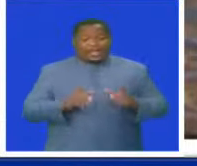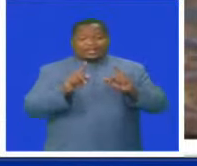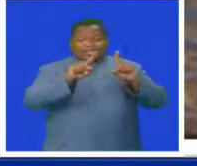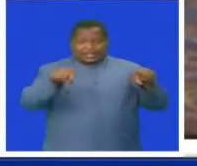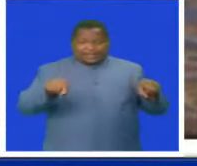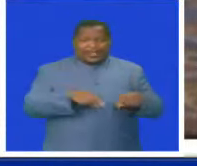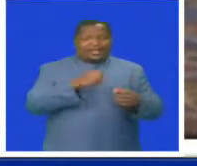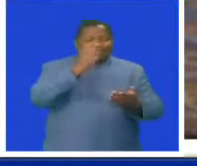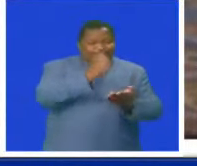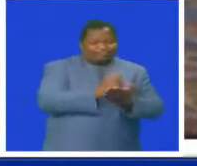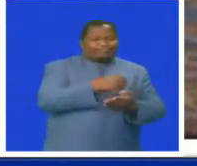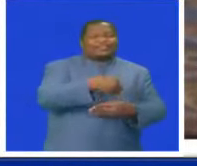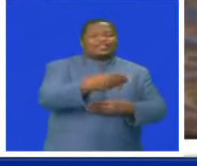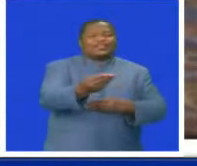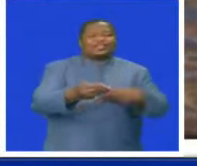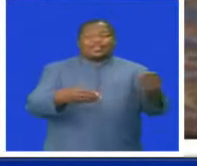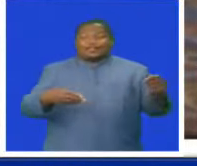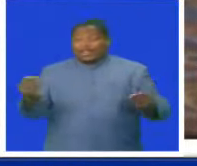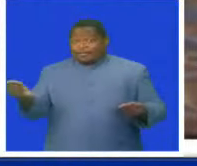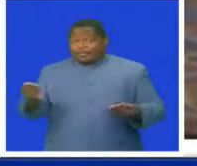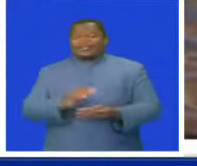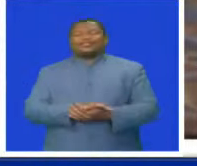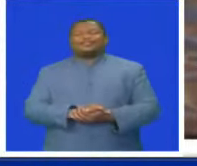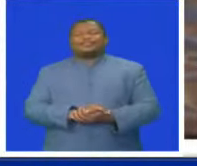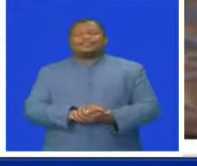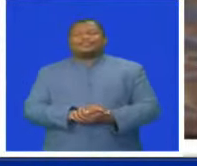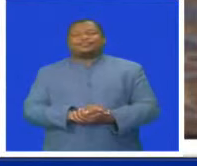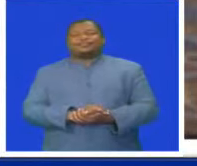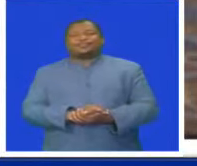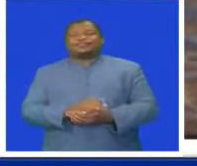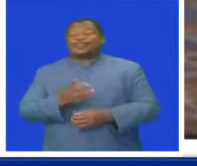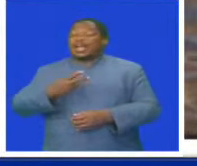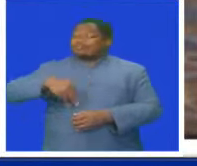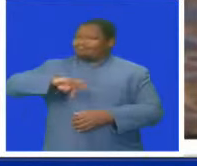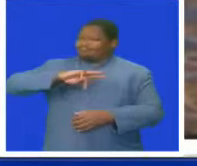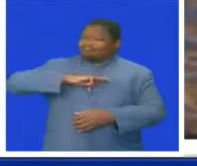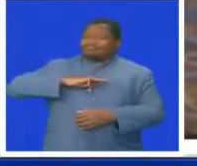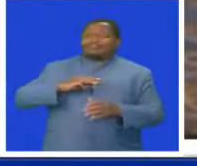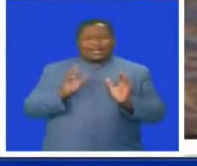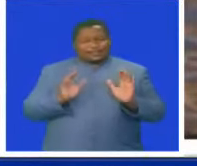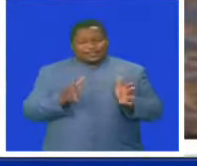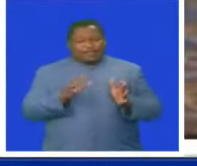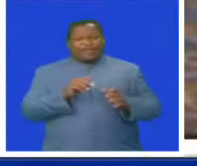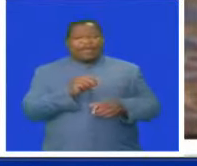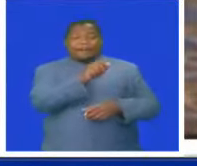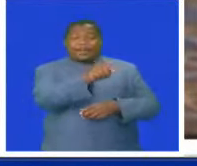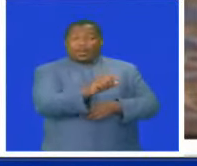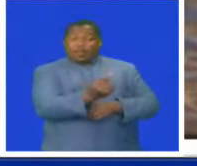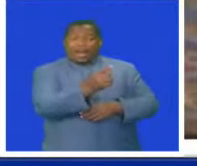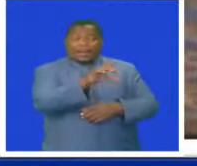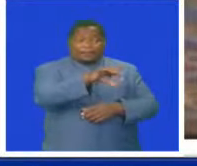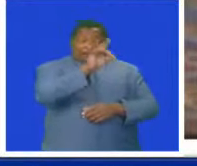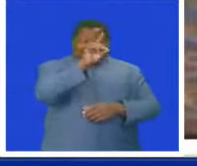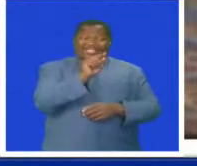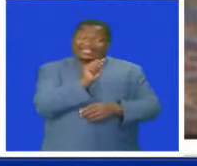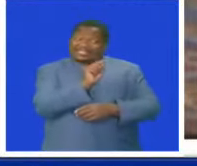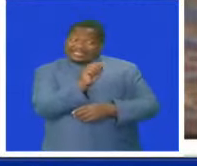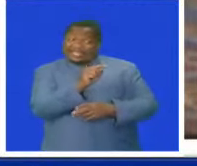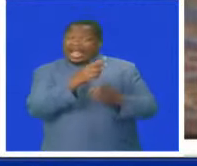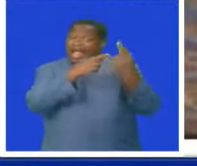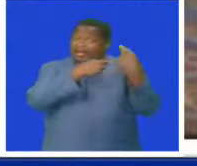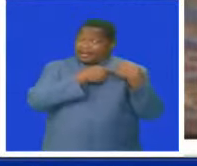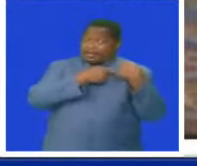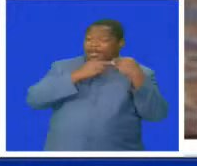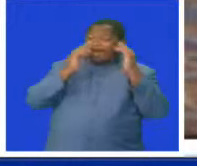ukuthi abuke nje Tindzaba taka statelessness. Bese phinze futhi abuka ukuthi iplan